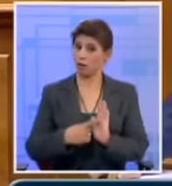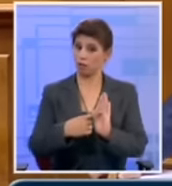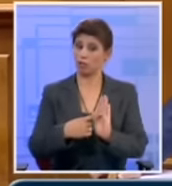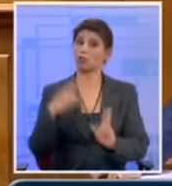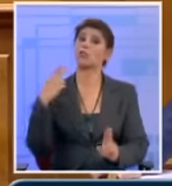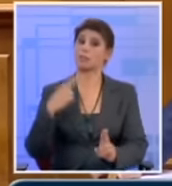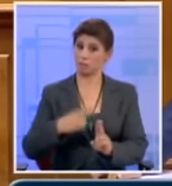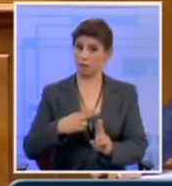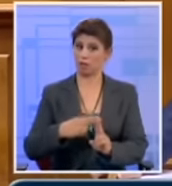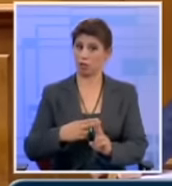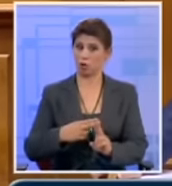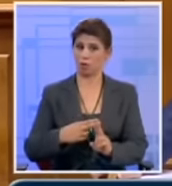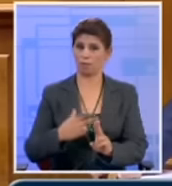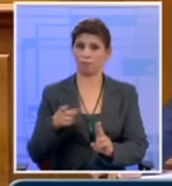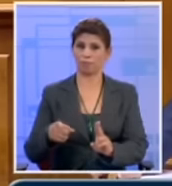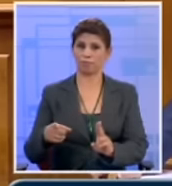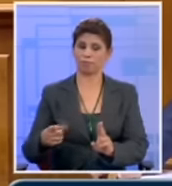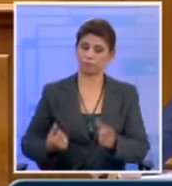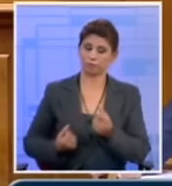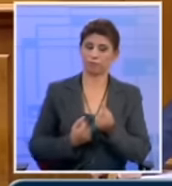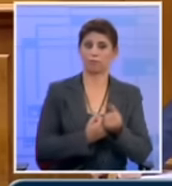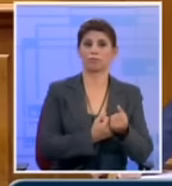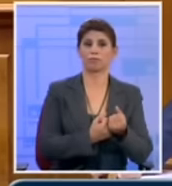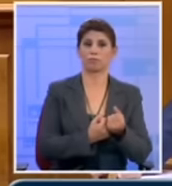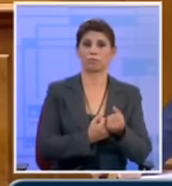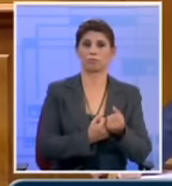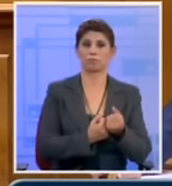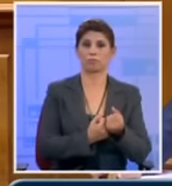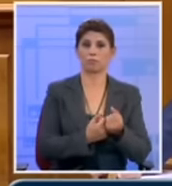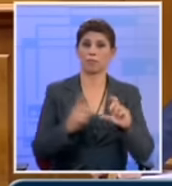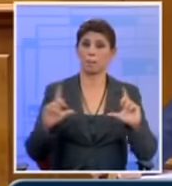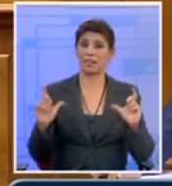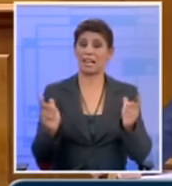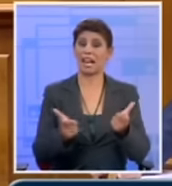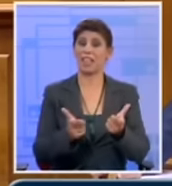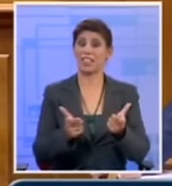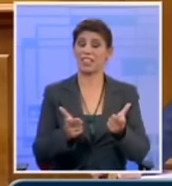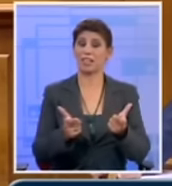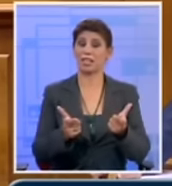σημαντικό στοιχείο, συντάσσεστε με την εθνική